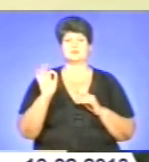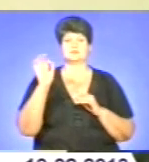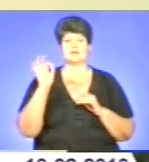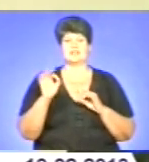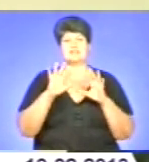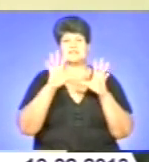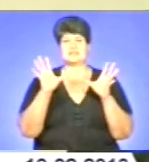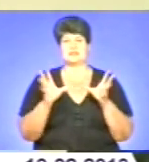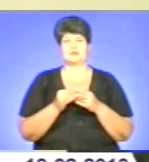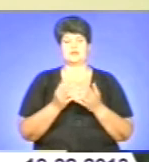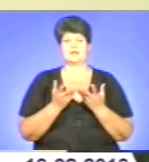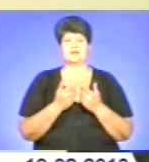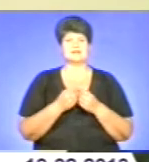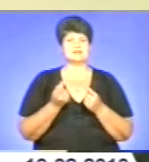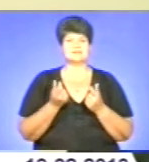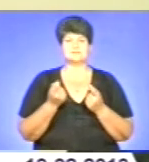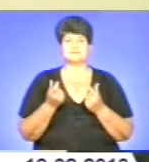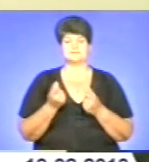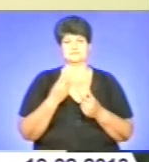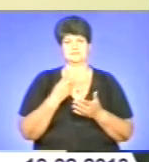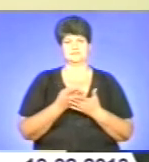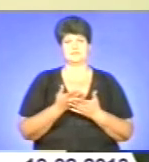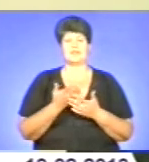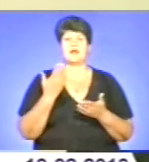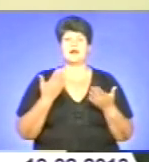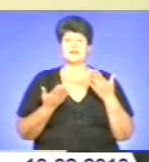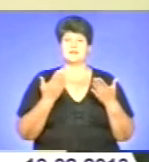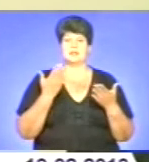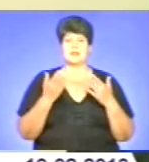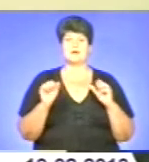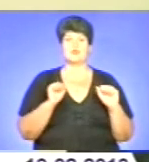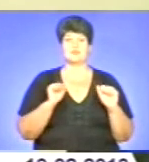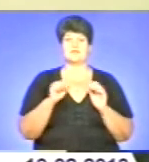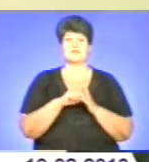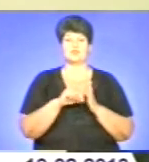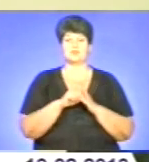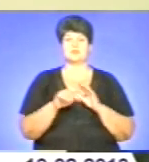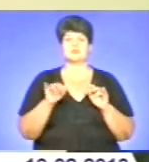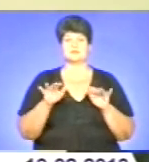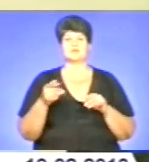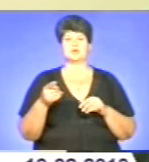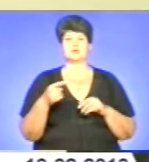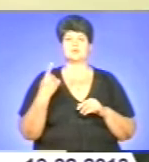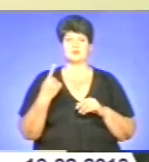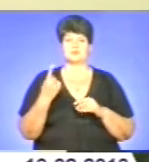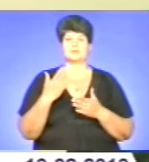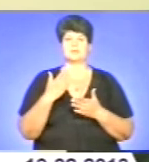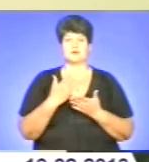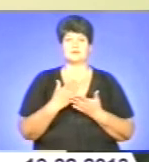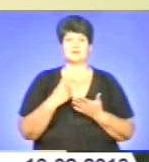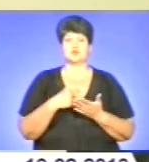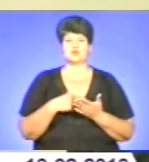від загальної кількості досить низький показник проте управління внутрішніх справ в Тернопільській області ставить перед собою